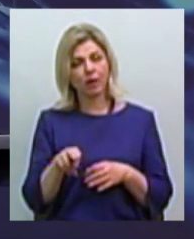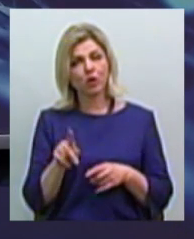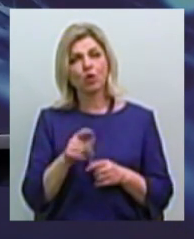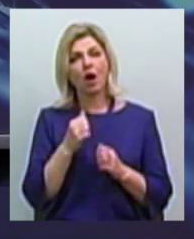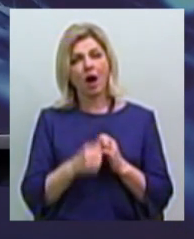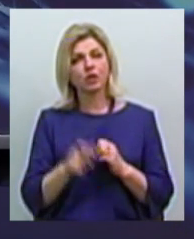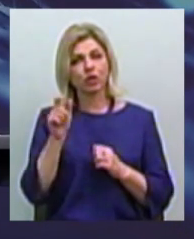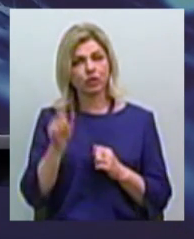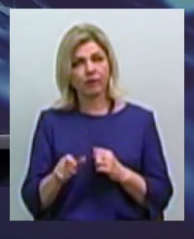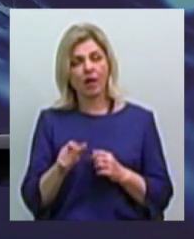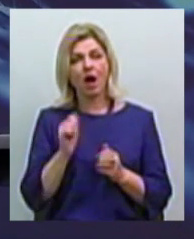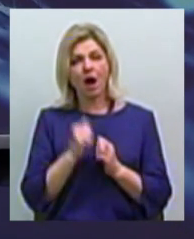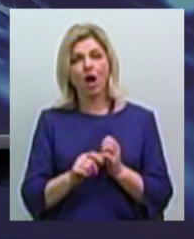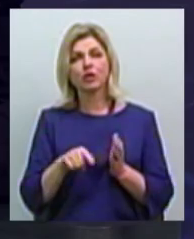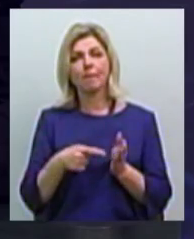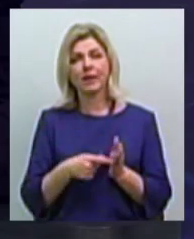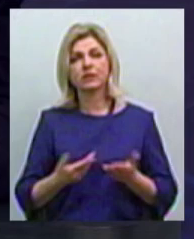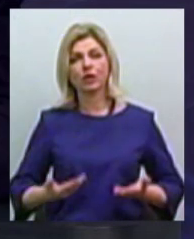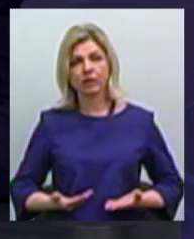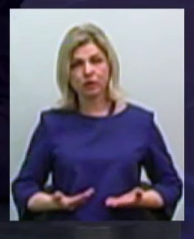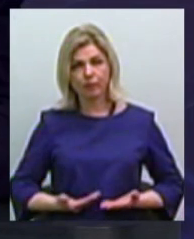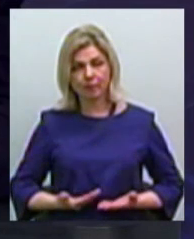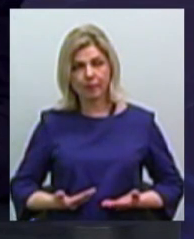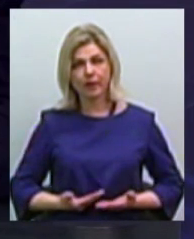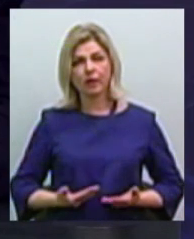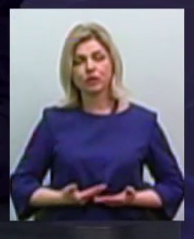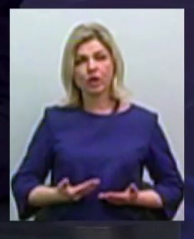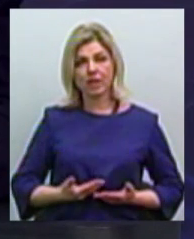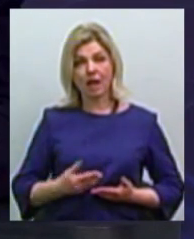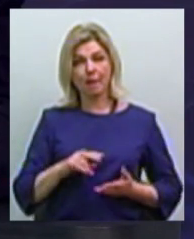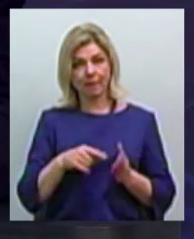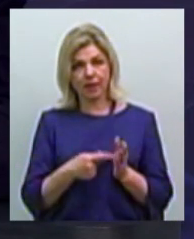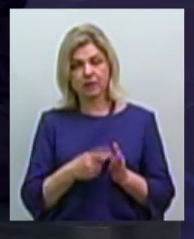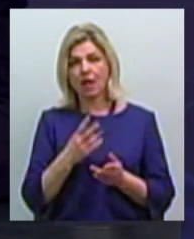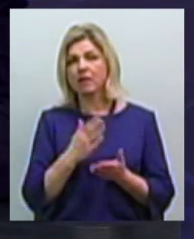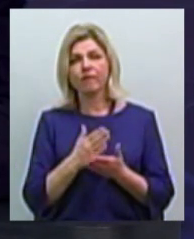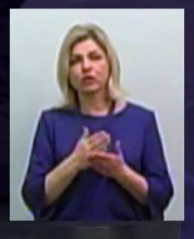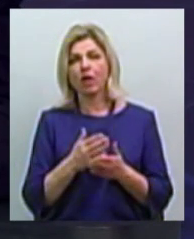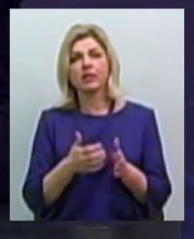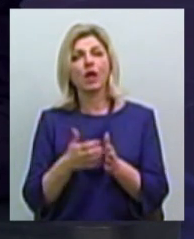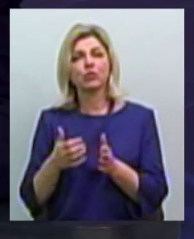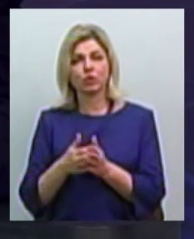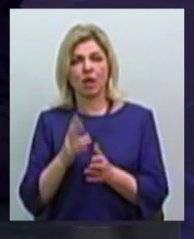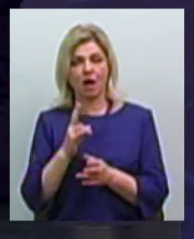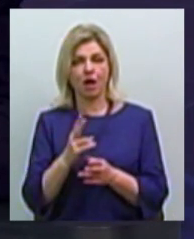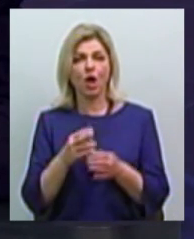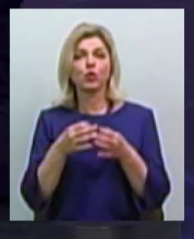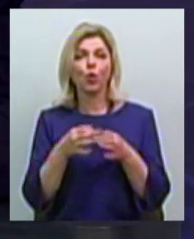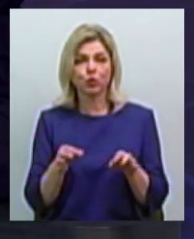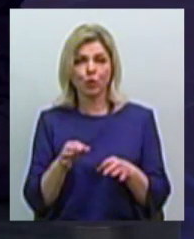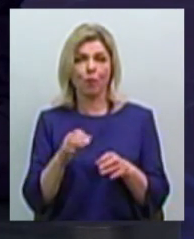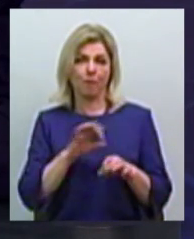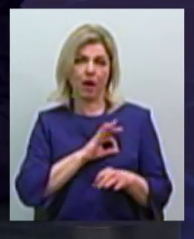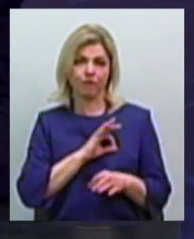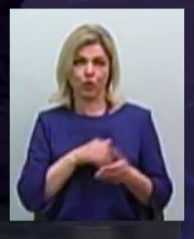громадянин, кожен мешканець міста не відчував складнощів у можливостях доступу до безоплатної правової допомоги. І, звичайно,